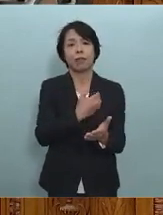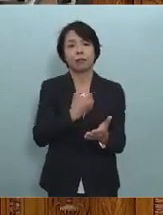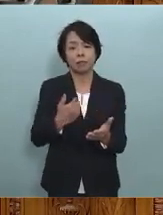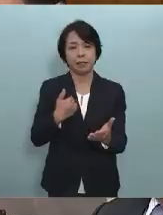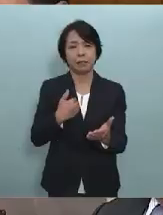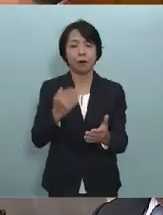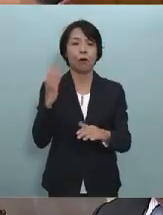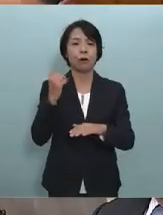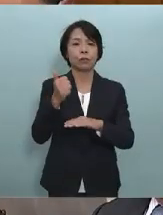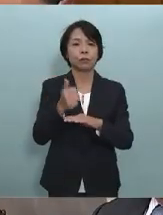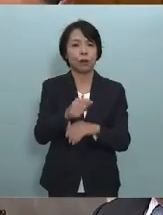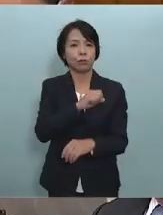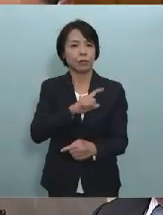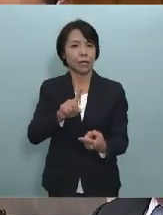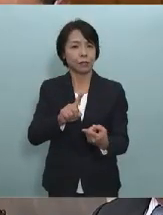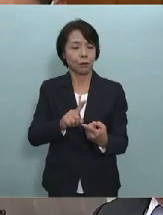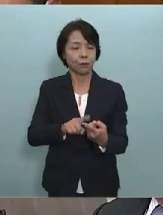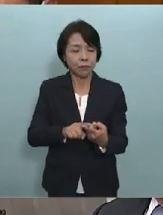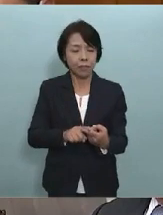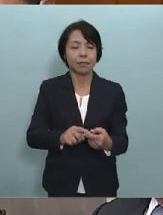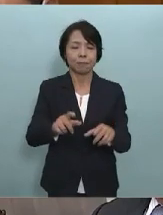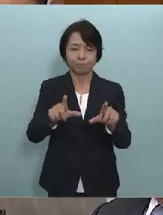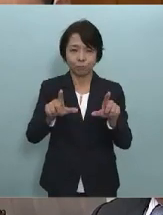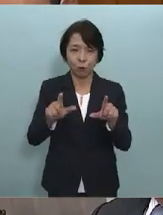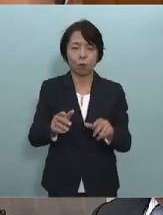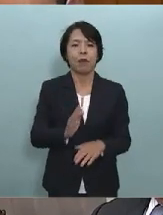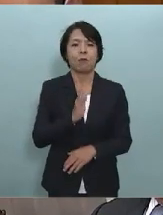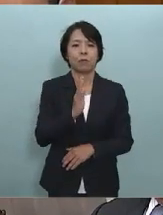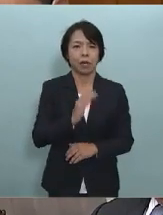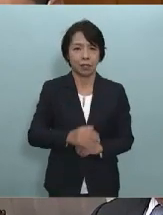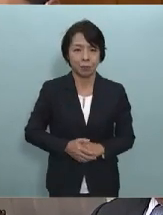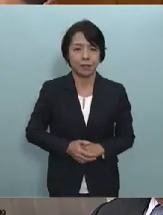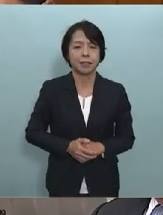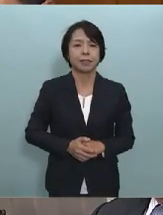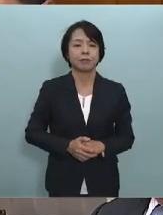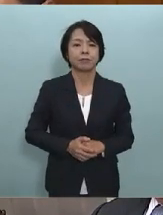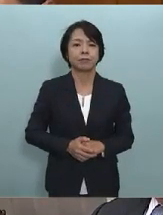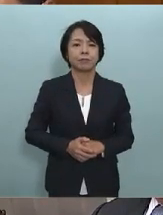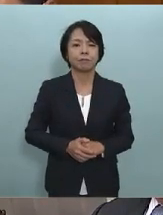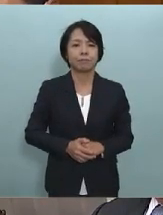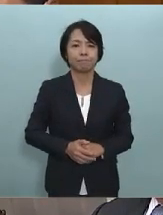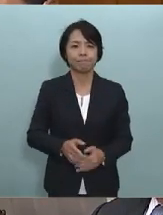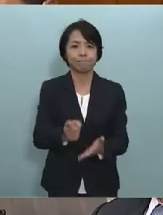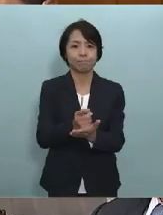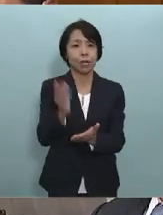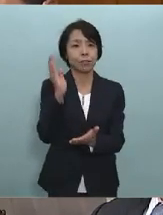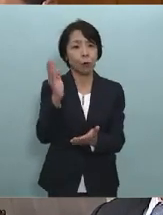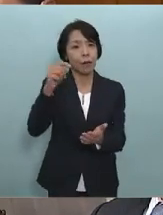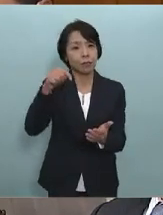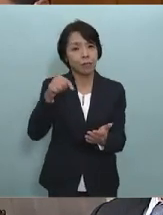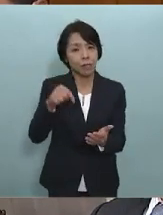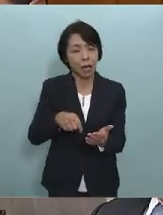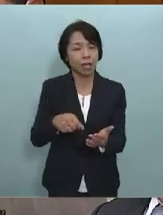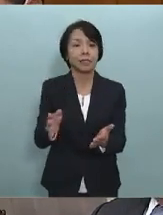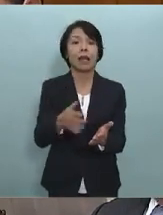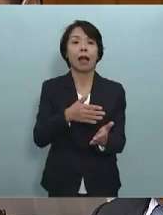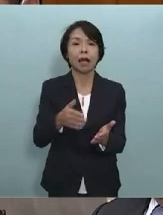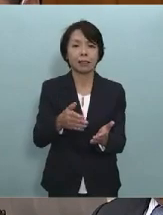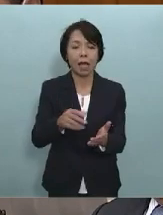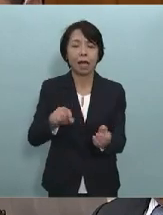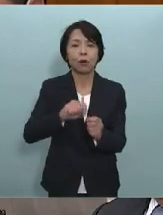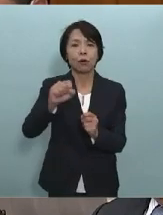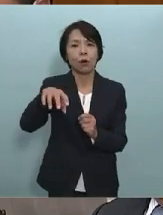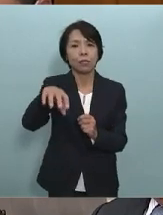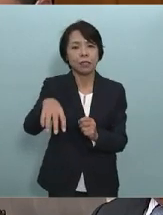積極的な答弁を求めます初心表明で触れられていない地方